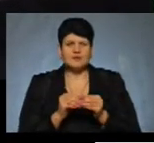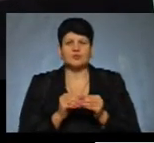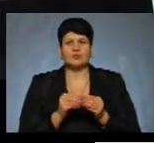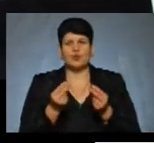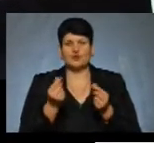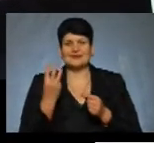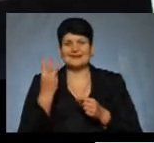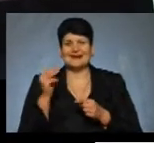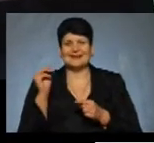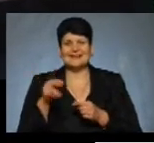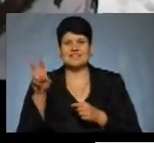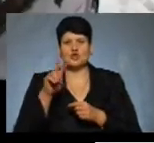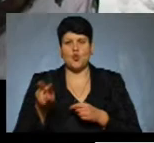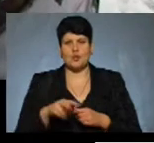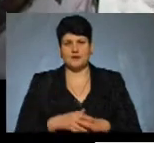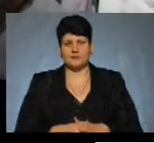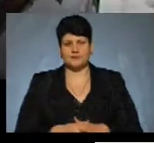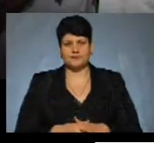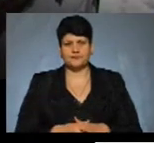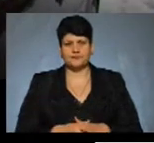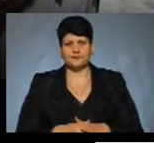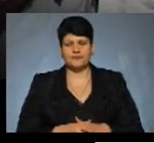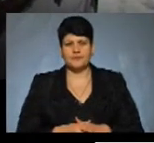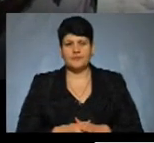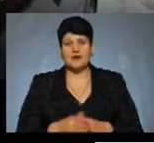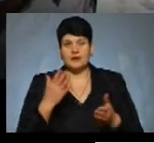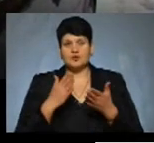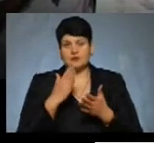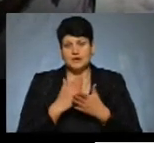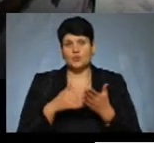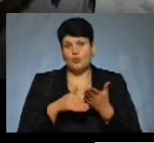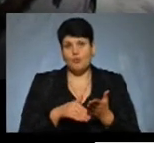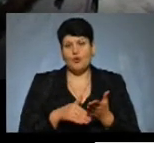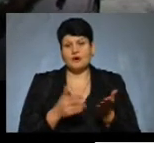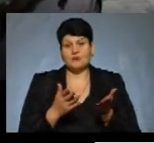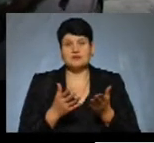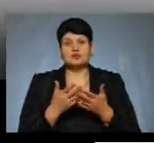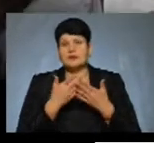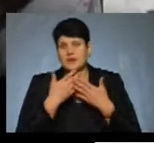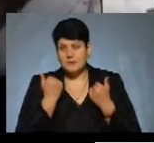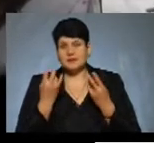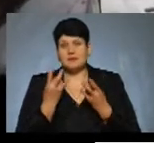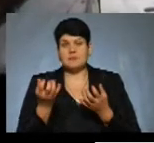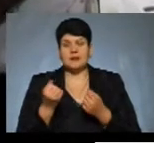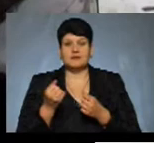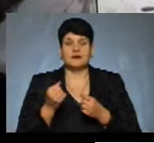в $3000. Якщо є з тебе допомога якась, то можна, якого немає, то потрібно брати кредит. Ця